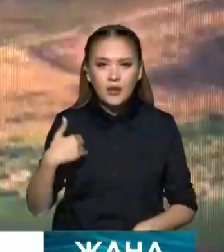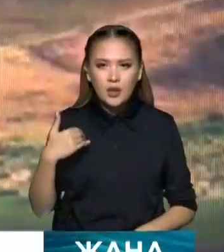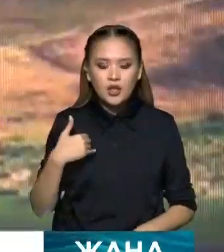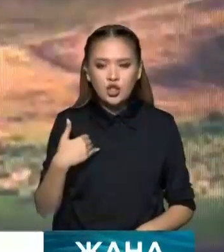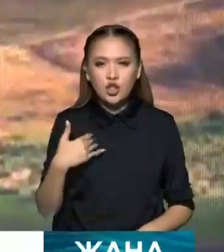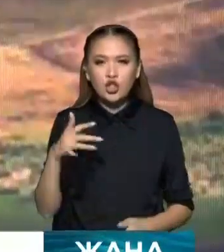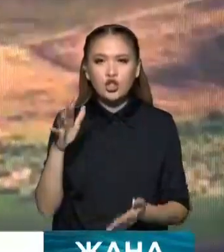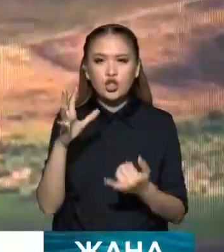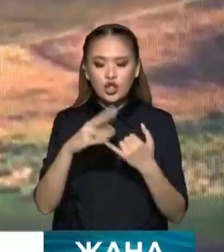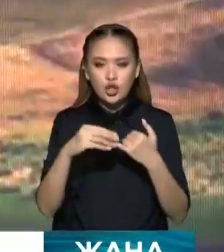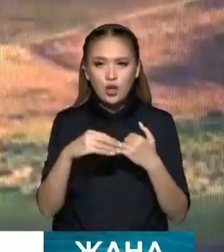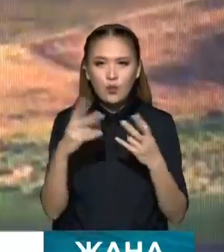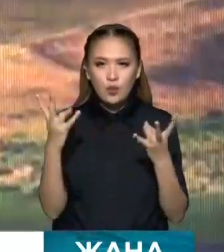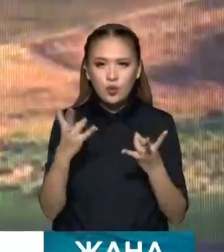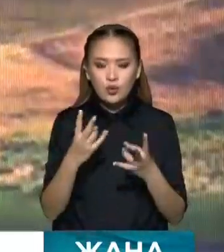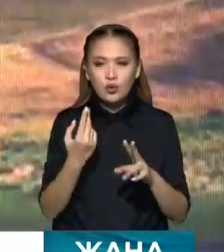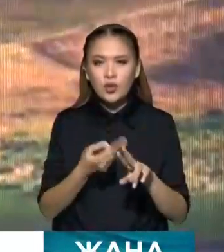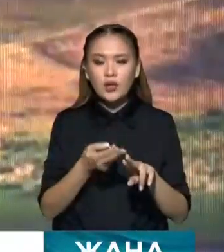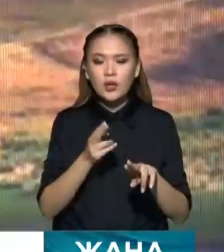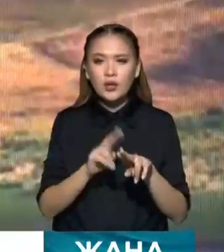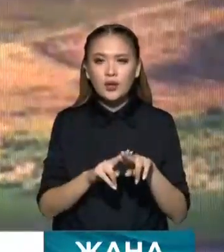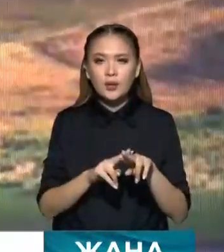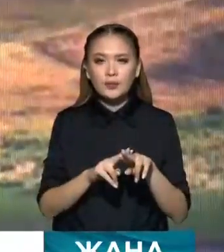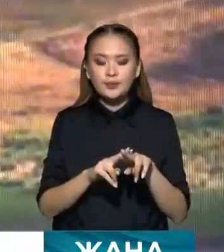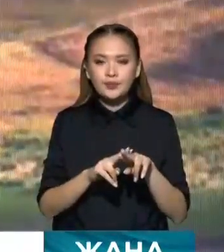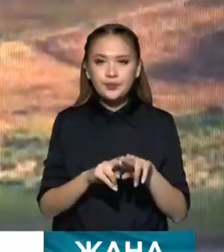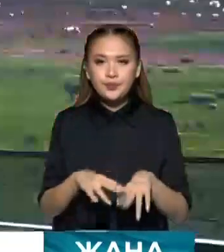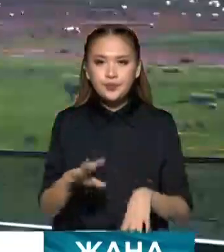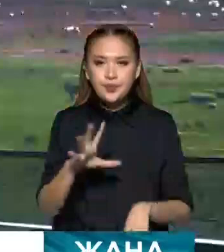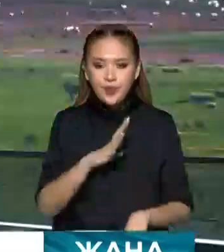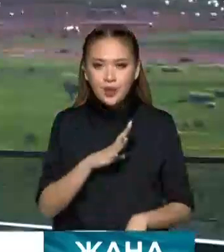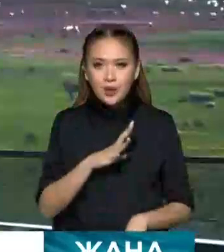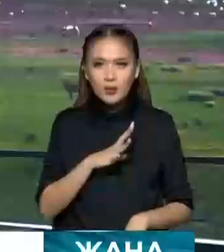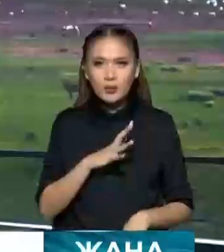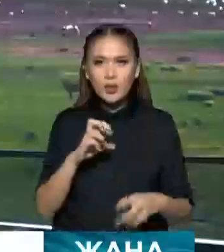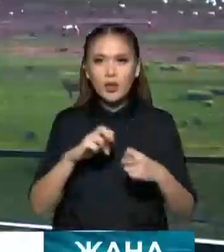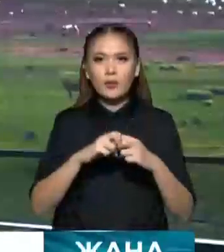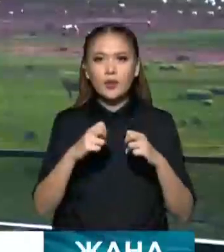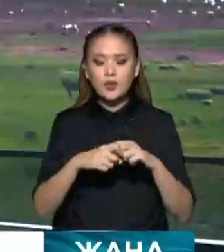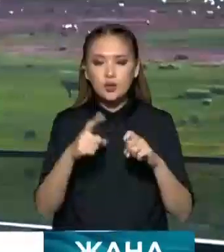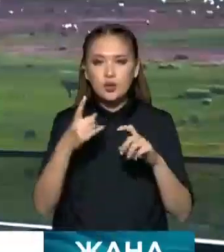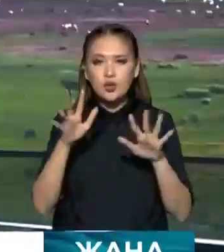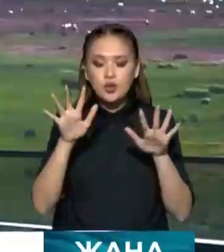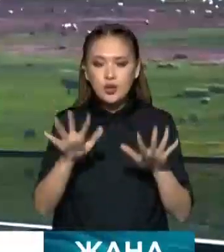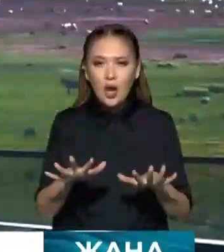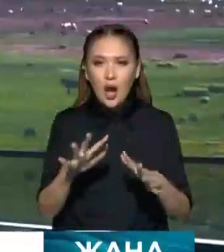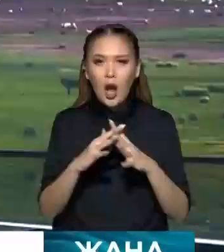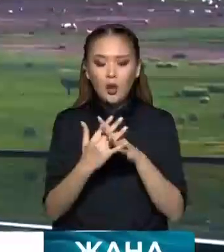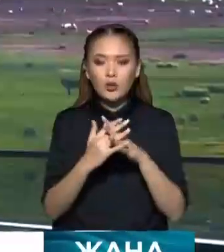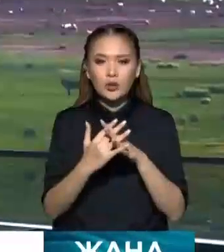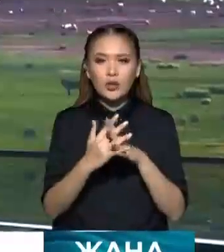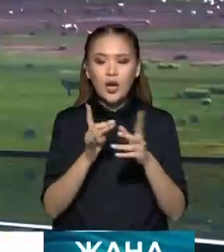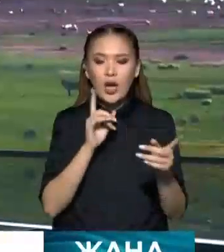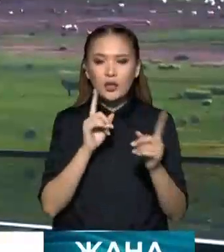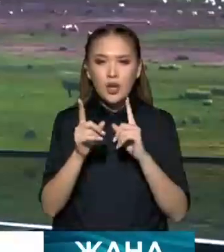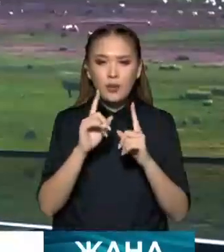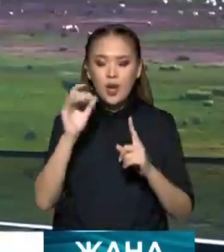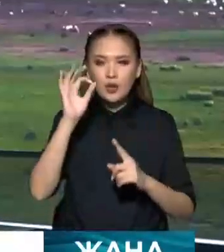керек. Баршаға ортақ. Бұл мәселені сол жердегі ауылдық кеңес шешеді.